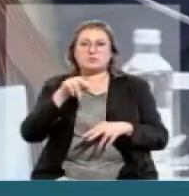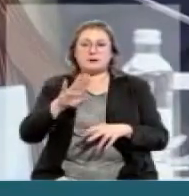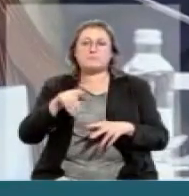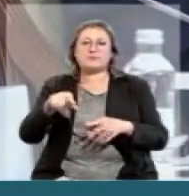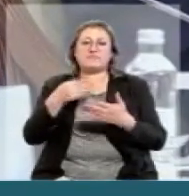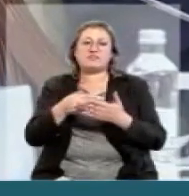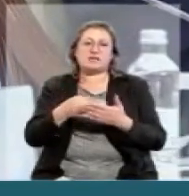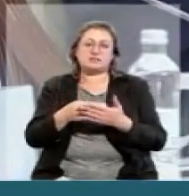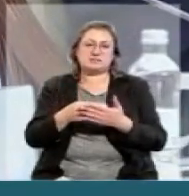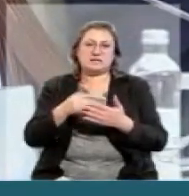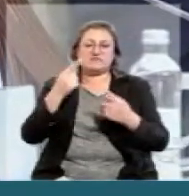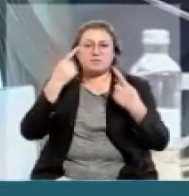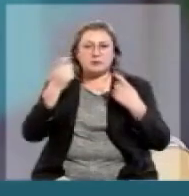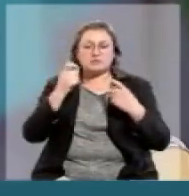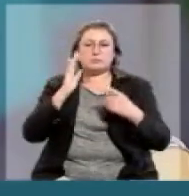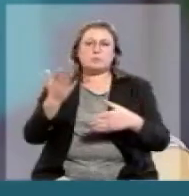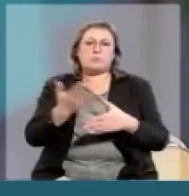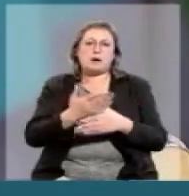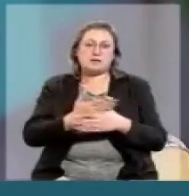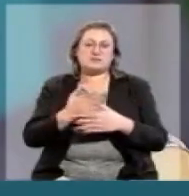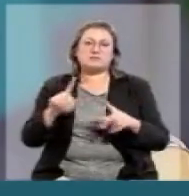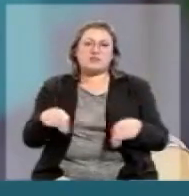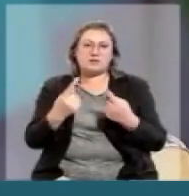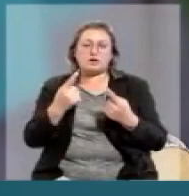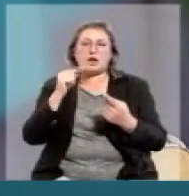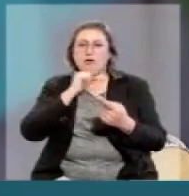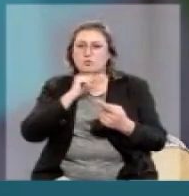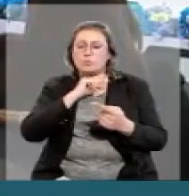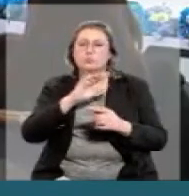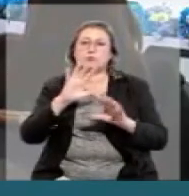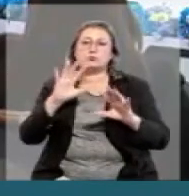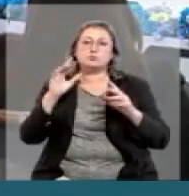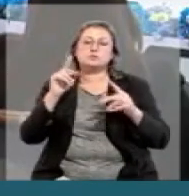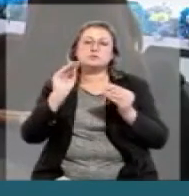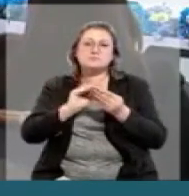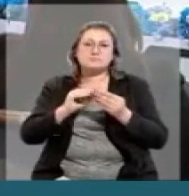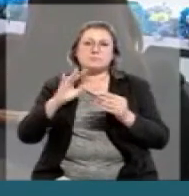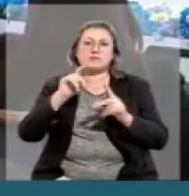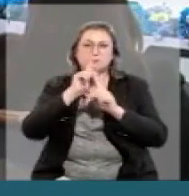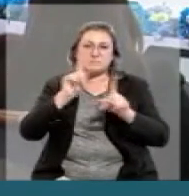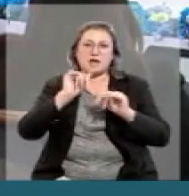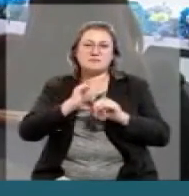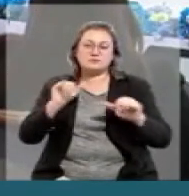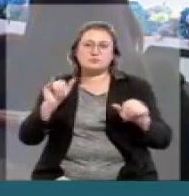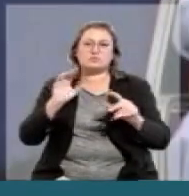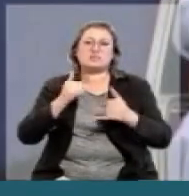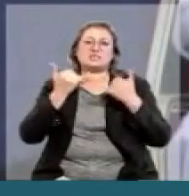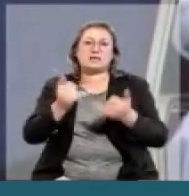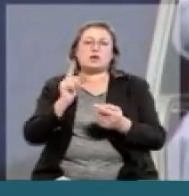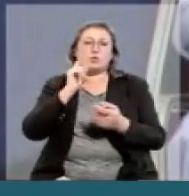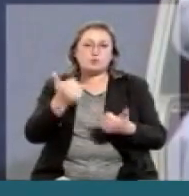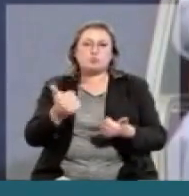области финансов. Трансформация будет способствовать восстановлению экономик, устойчивому и инклюзивному развитию, созданию